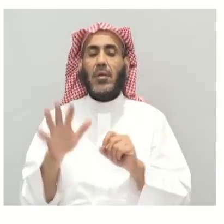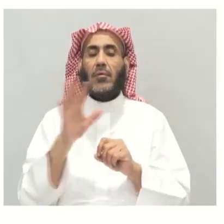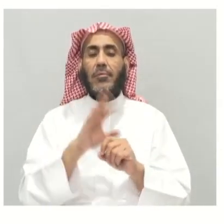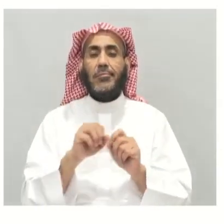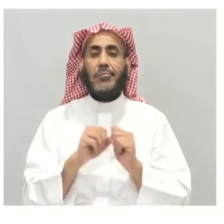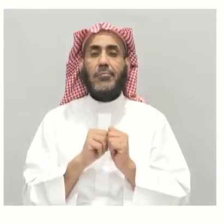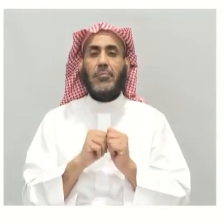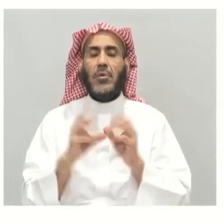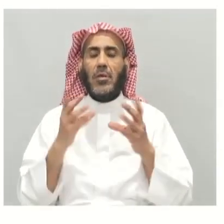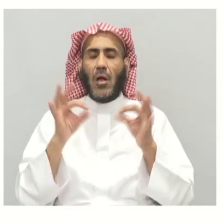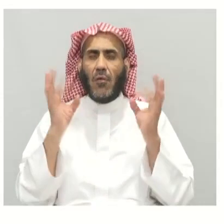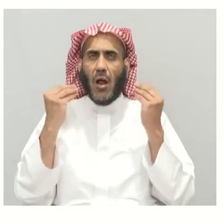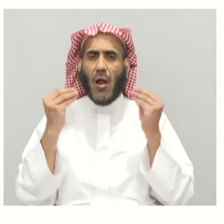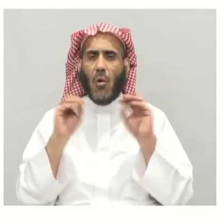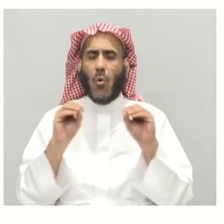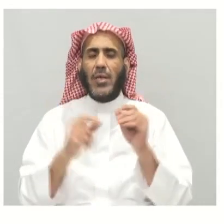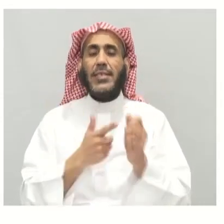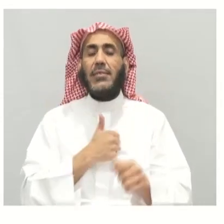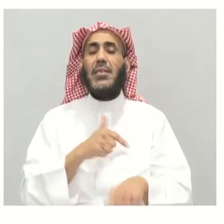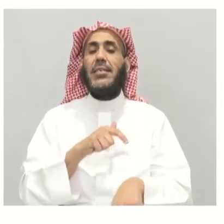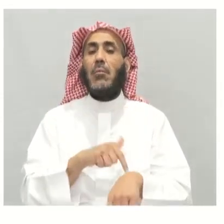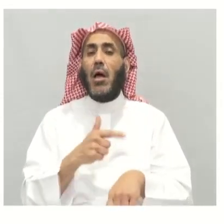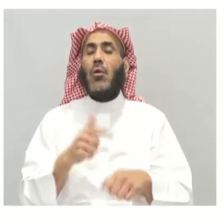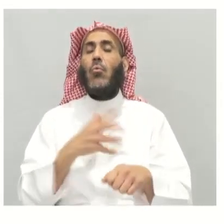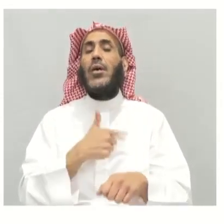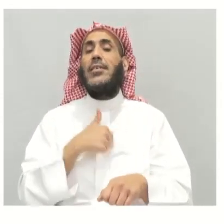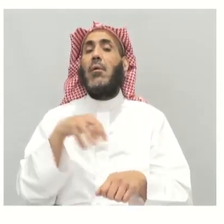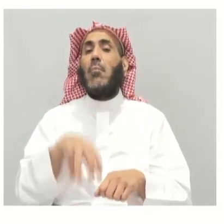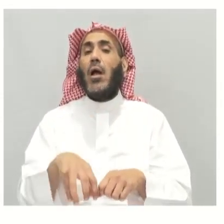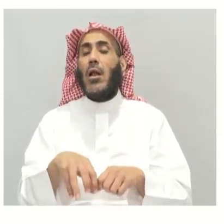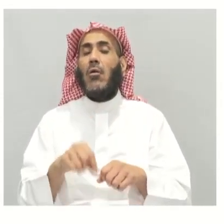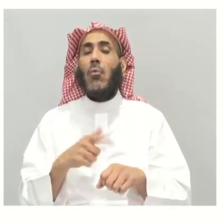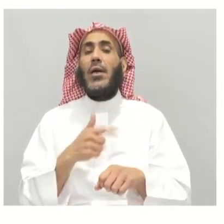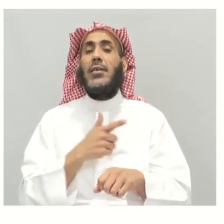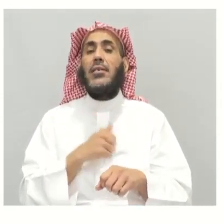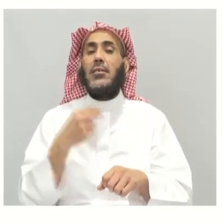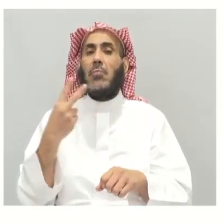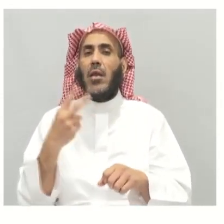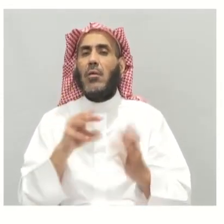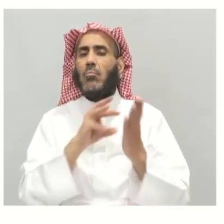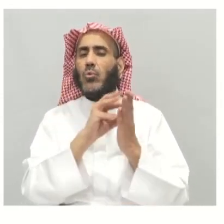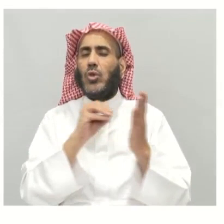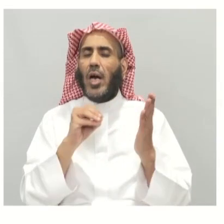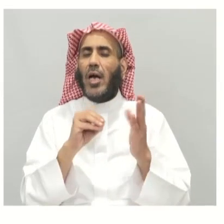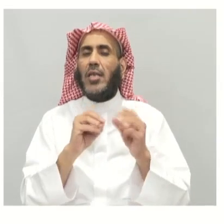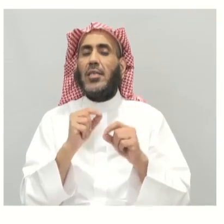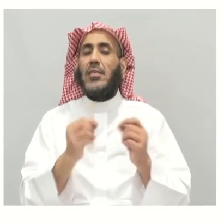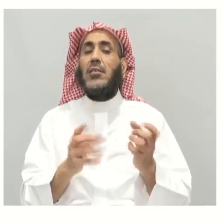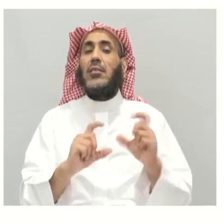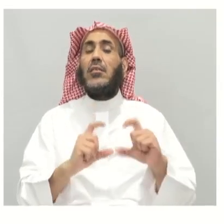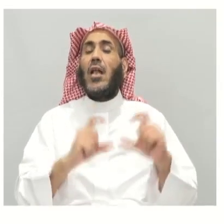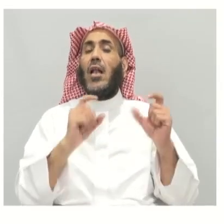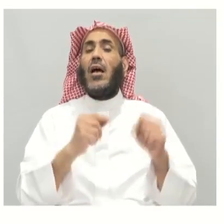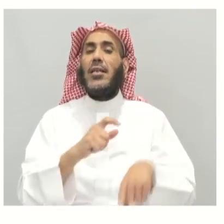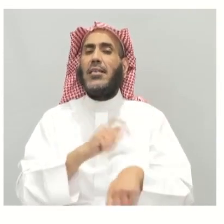على اسمي الزمان والمكان، وهما اسمين مشتقان يصاغان للدلالة على